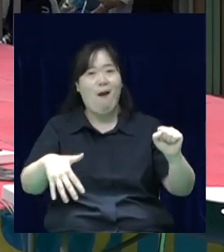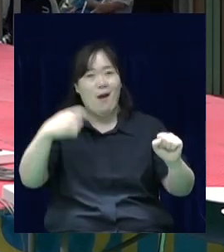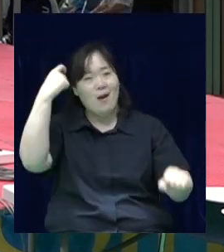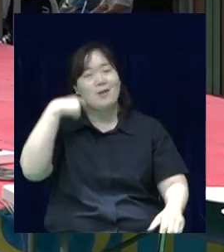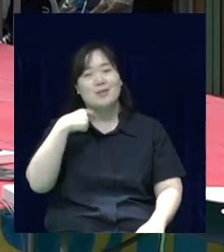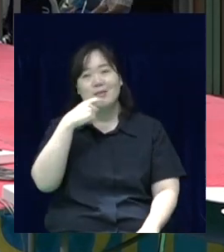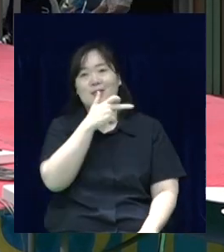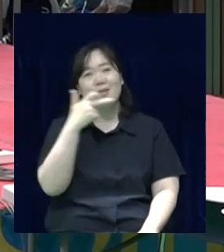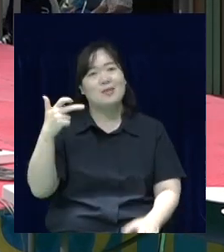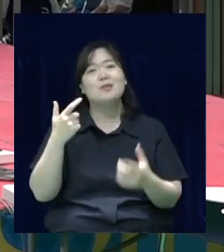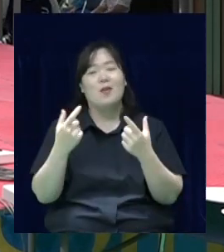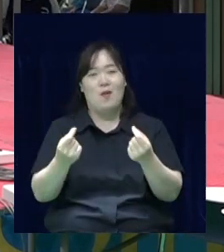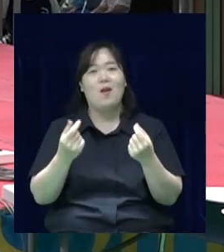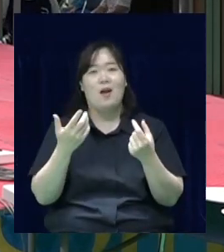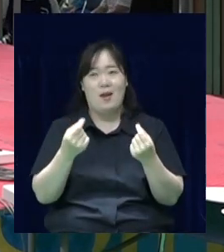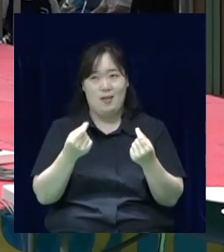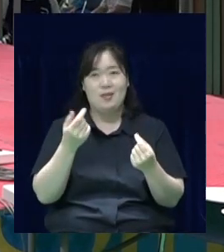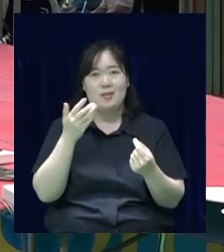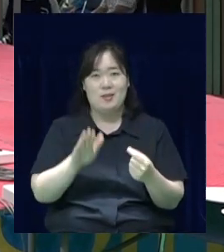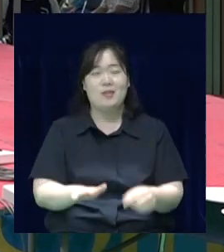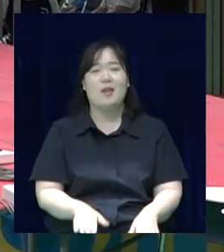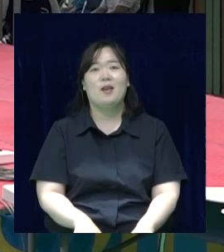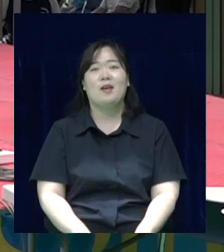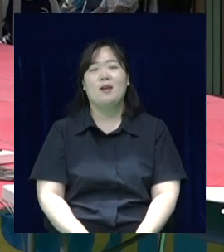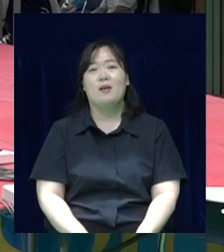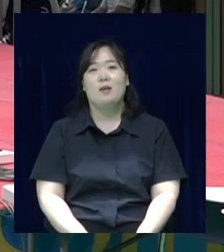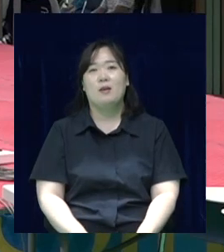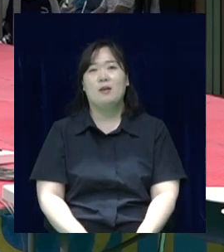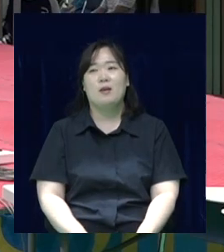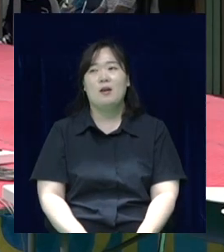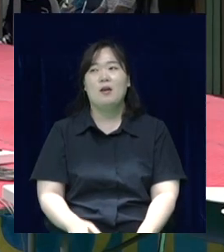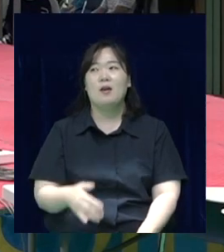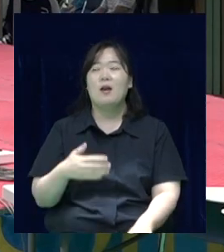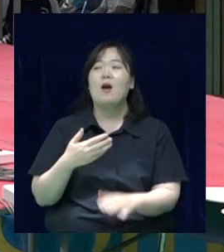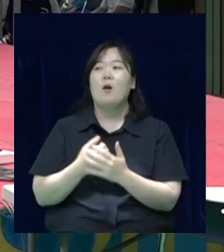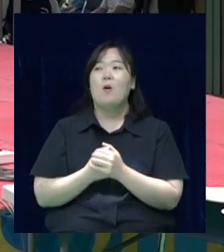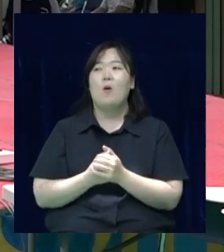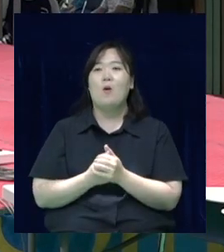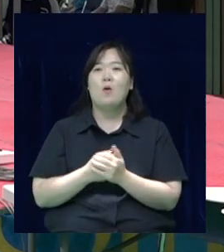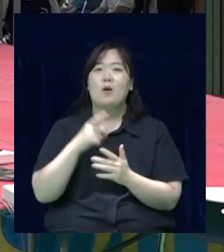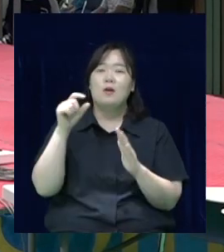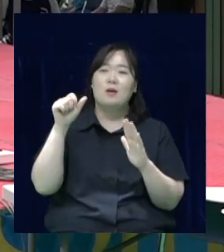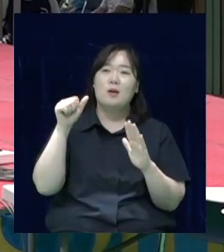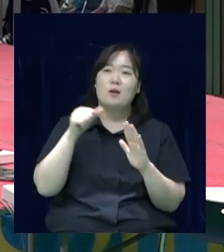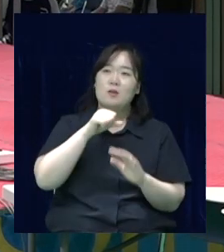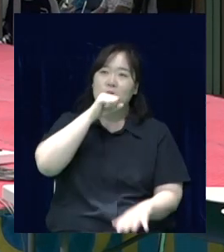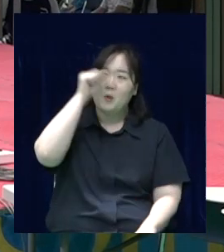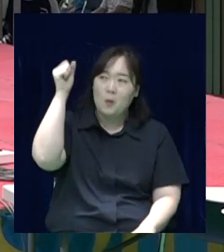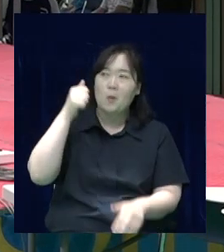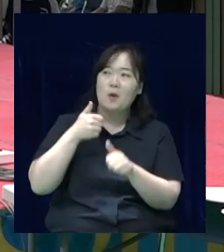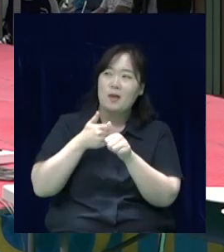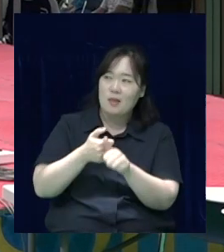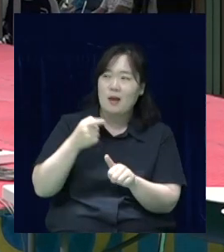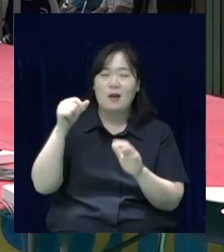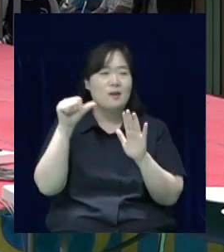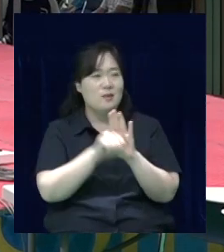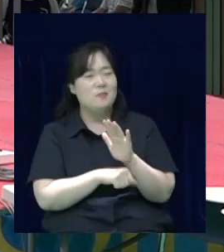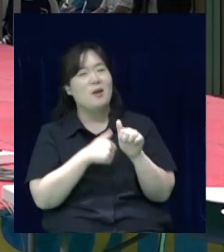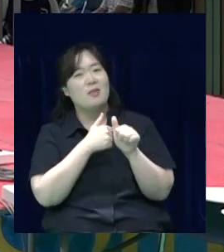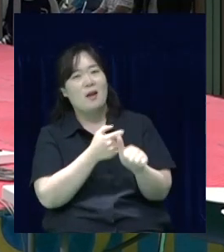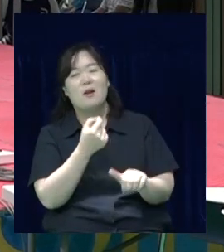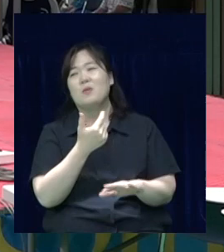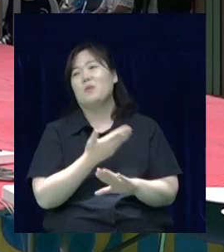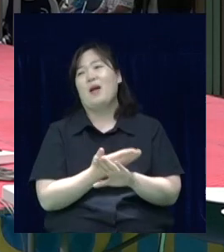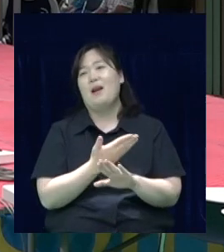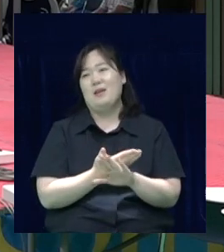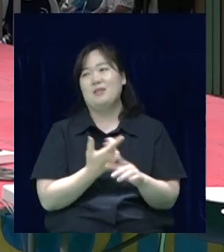그 들므로서의 어떤 환희도 있을 것이고 네. 또 상대편의 어떤 탄식도 있을 것이고 그렇습니다. 예. 그렇기 때문에 참 이 장애인